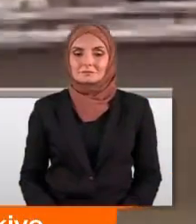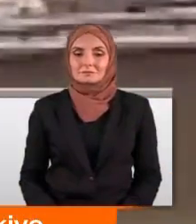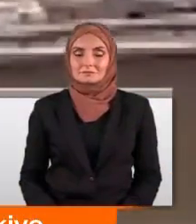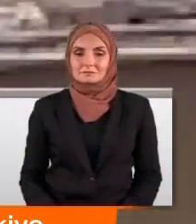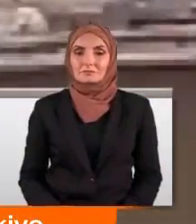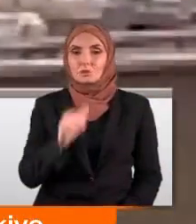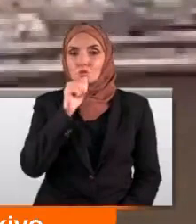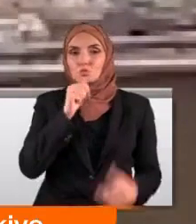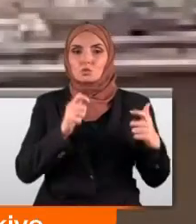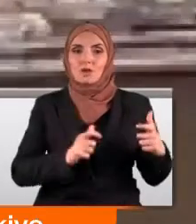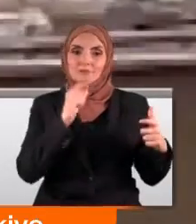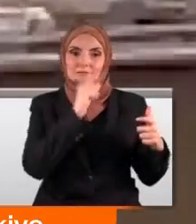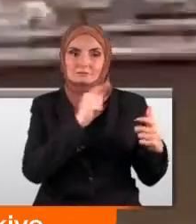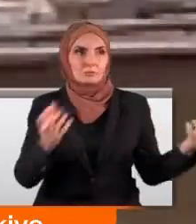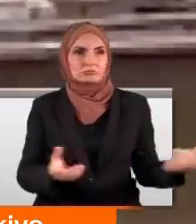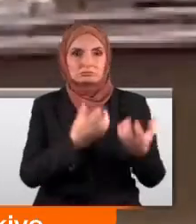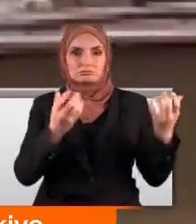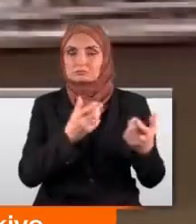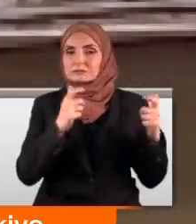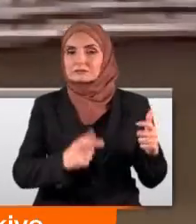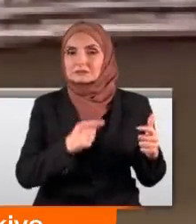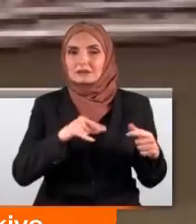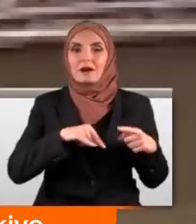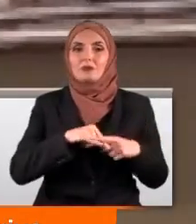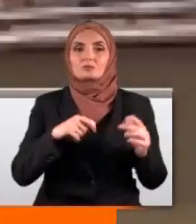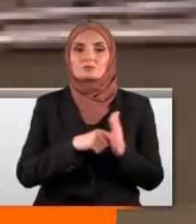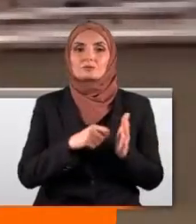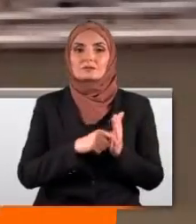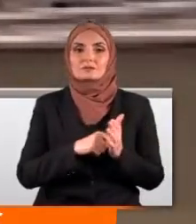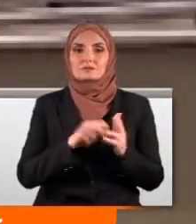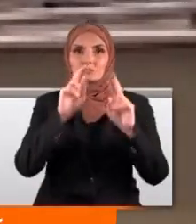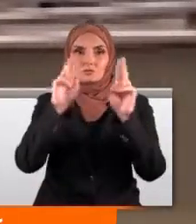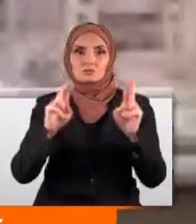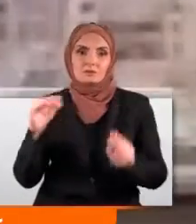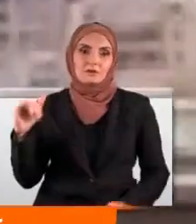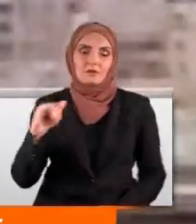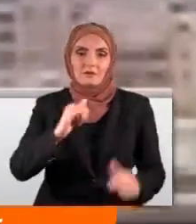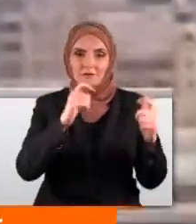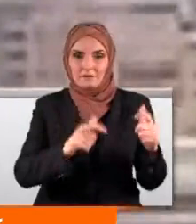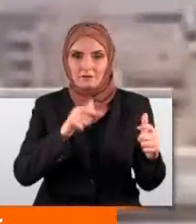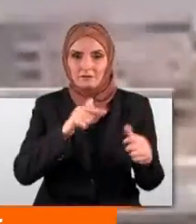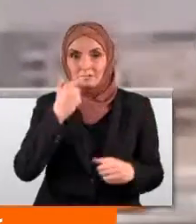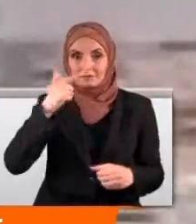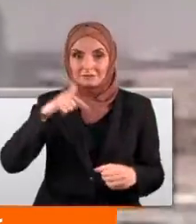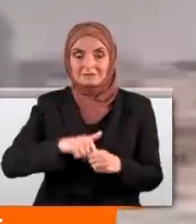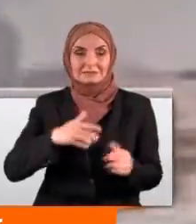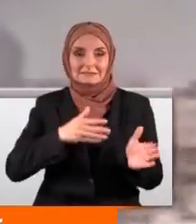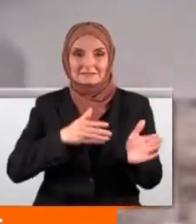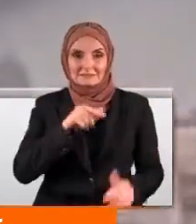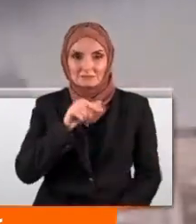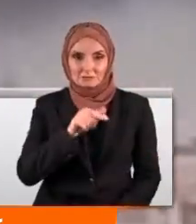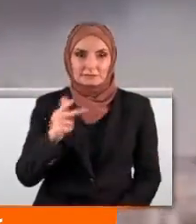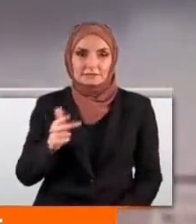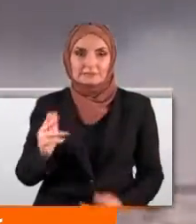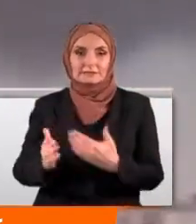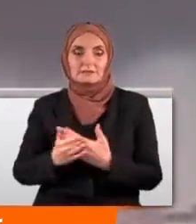Sudan'da alevlerin yükseldiği nokta ise Hartum Uluslararası Havalimanı'ydı. Yakıt deposunu hızlı destek kuvvetleri hedef aldı, çatışmalarda